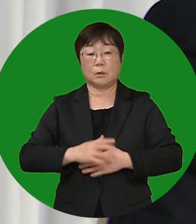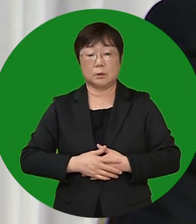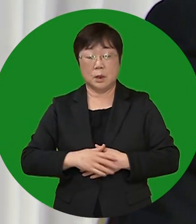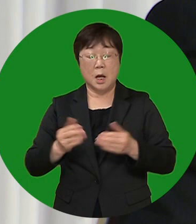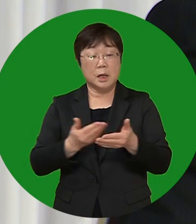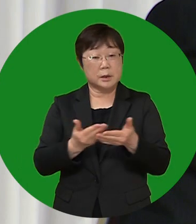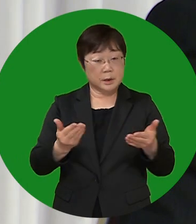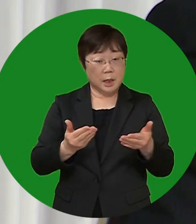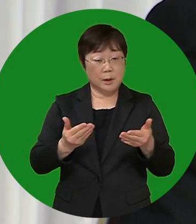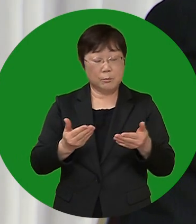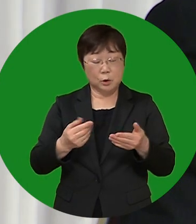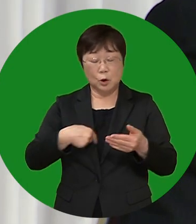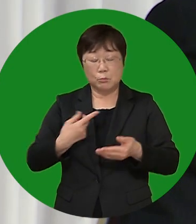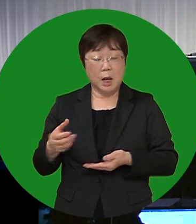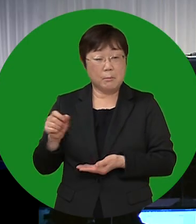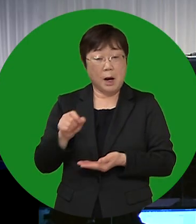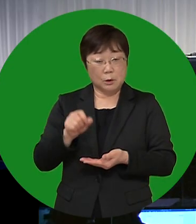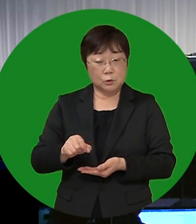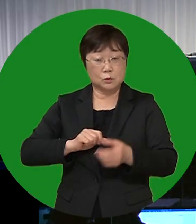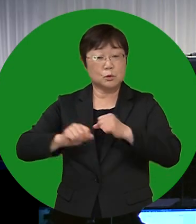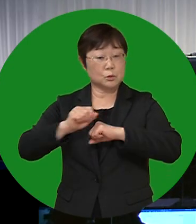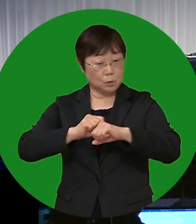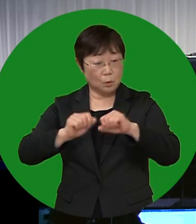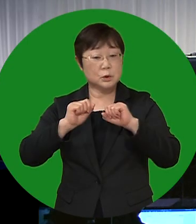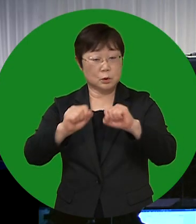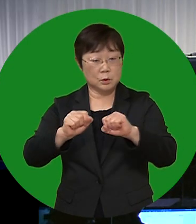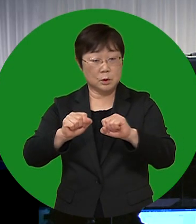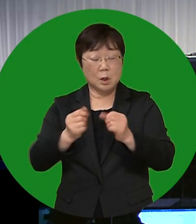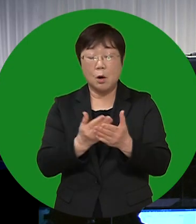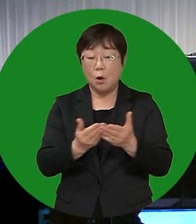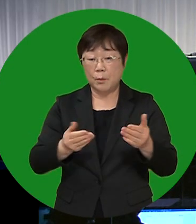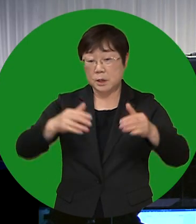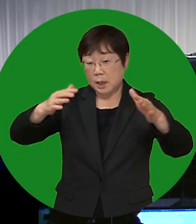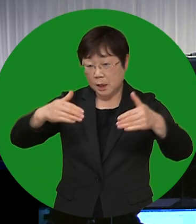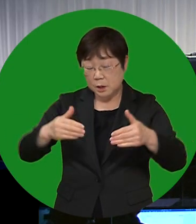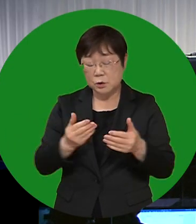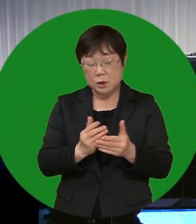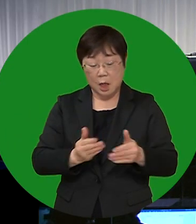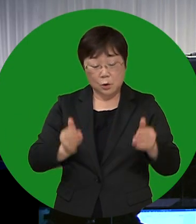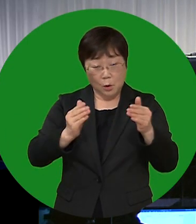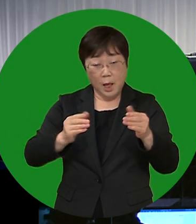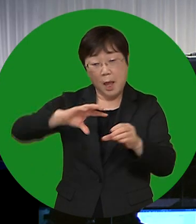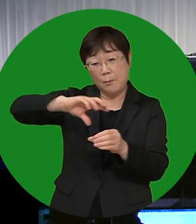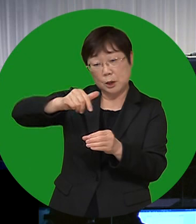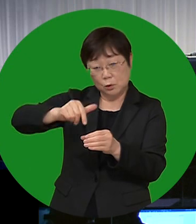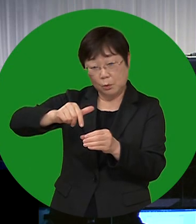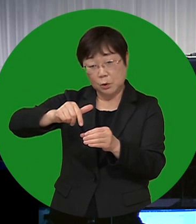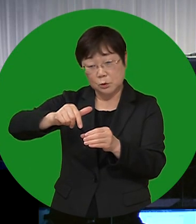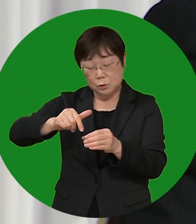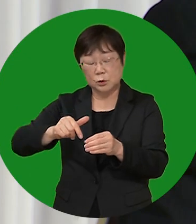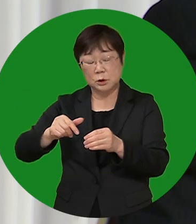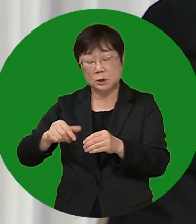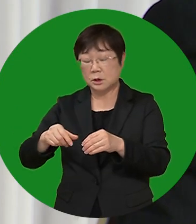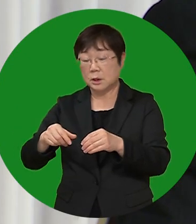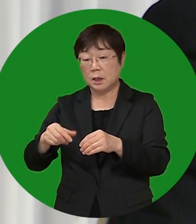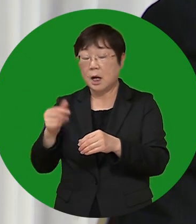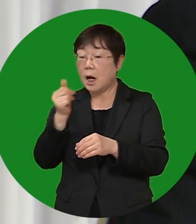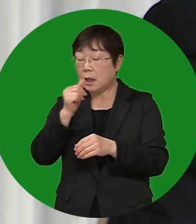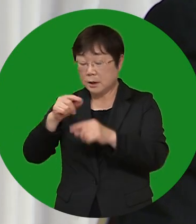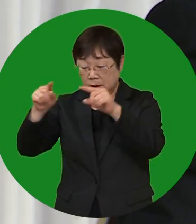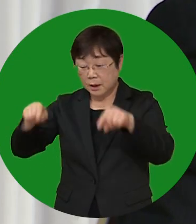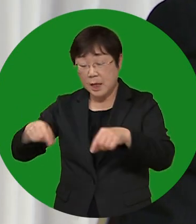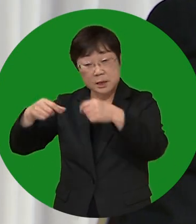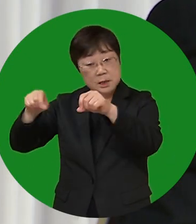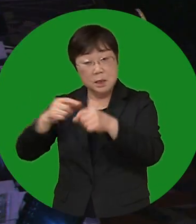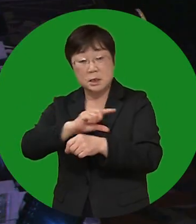店舗でのレジパッグ持参運動を行っていますまたお店で回収したトレイやペットボトルや宅配で回収した商品